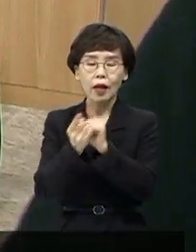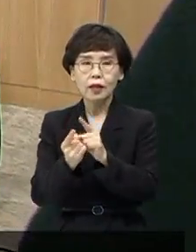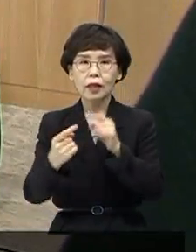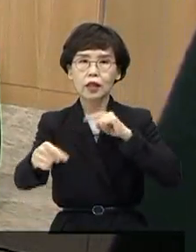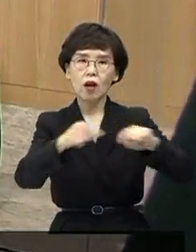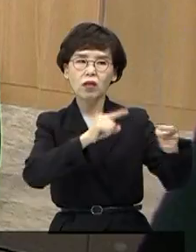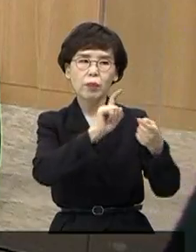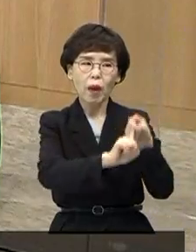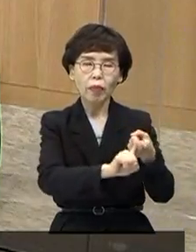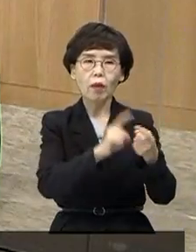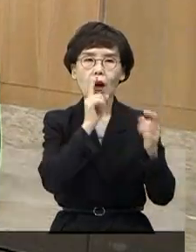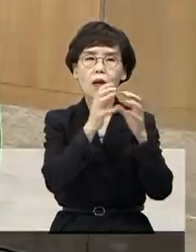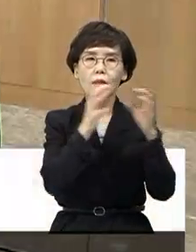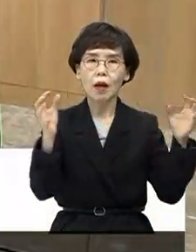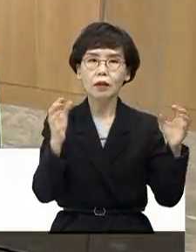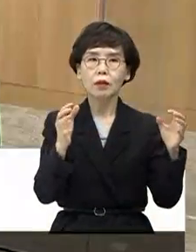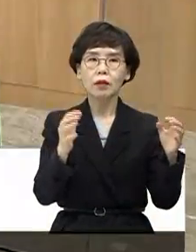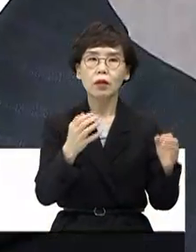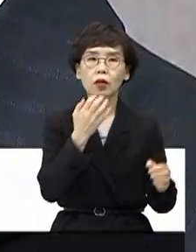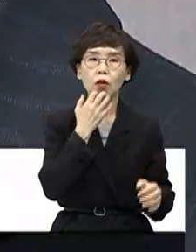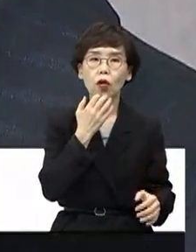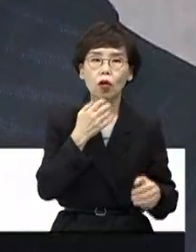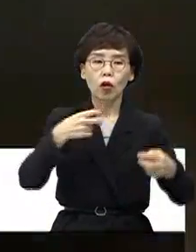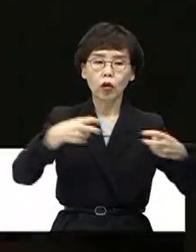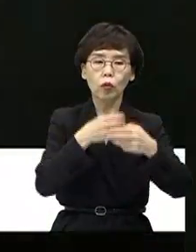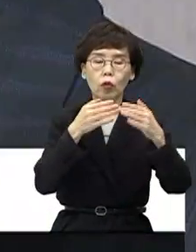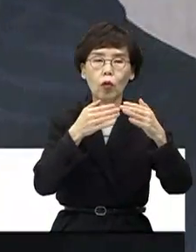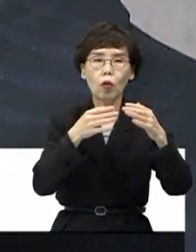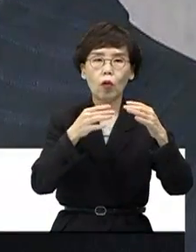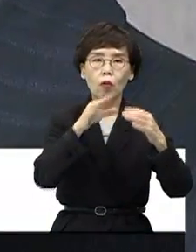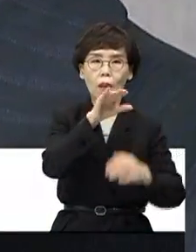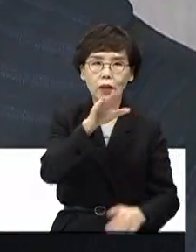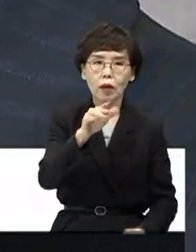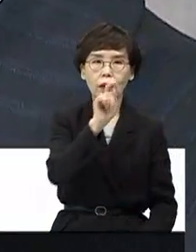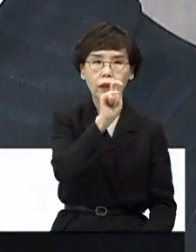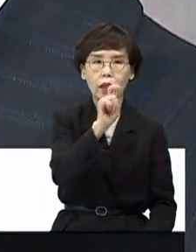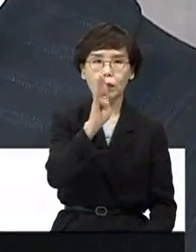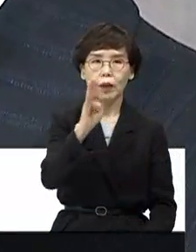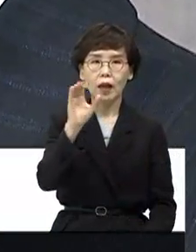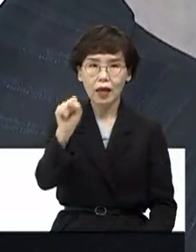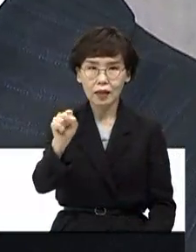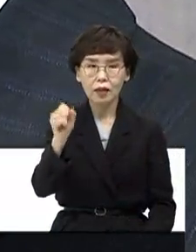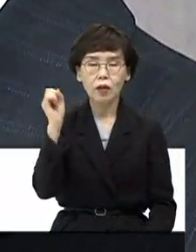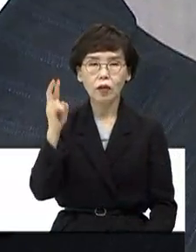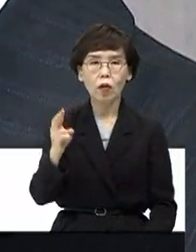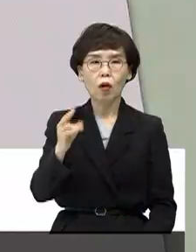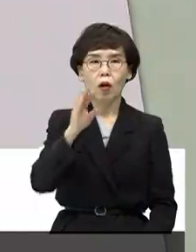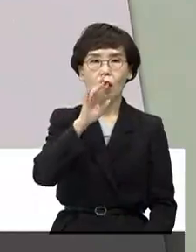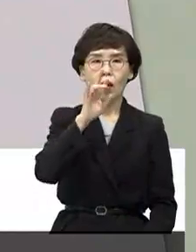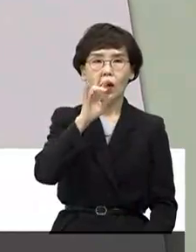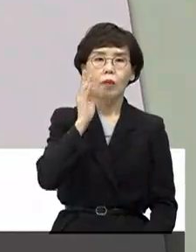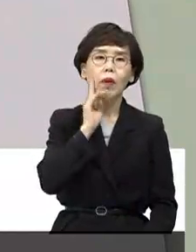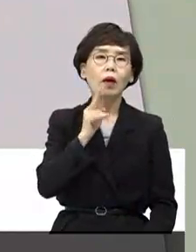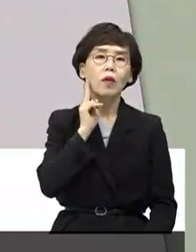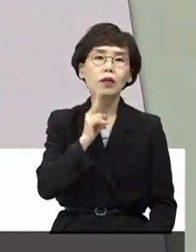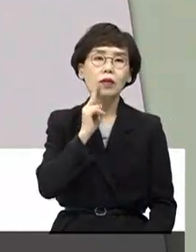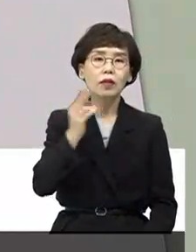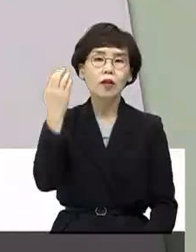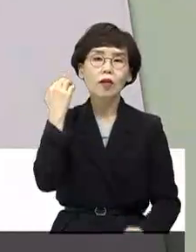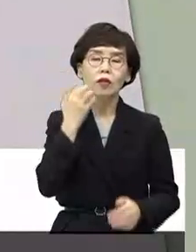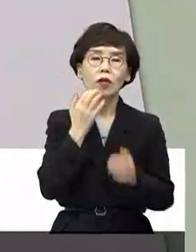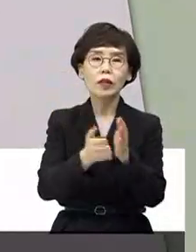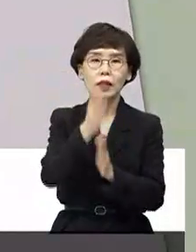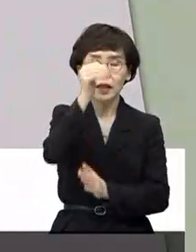정치 편향성 논란을 빚고 있는 서울교통방송 TBS와 박원순 전 시장의 역점 사업 중 하나인 시민단체 위탁